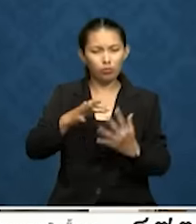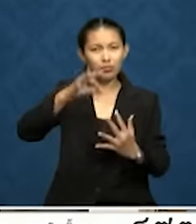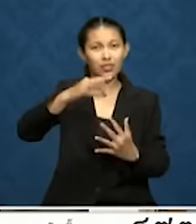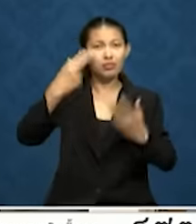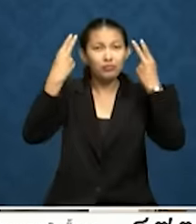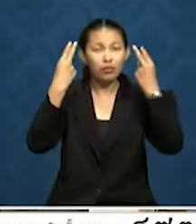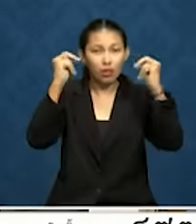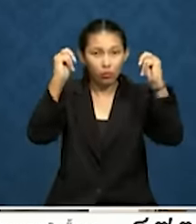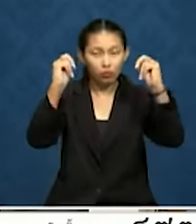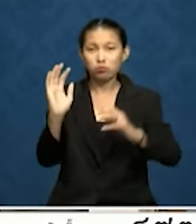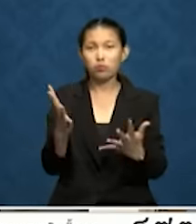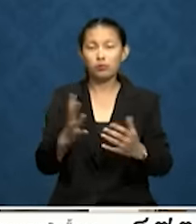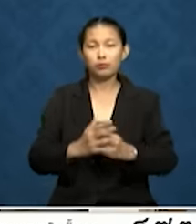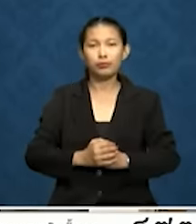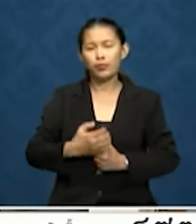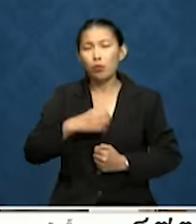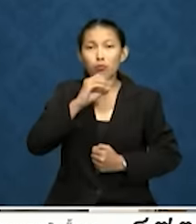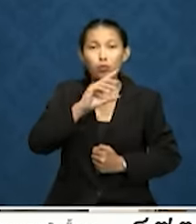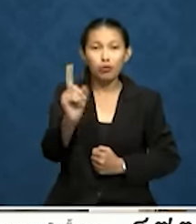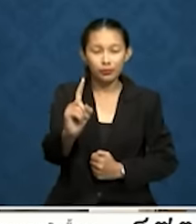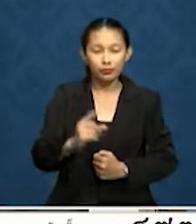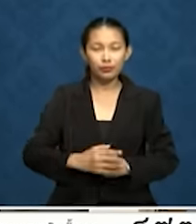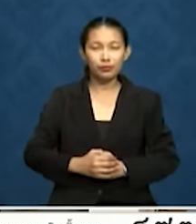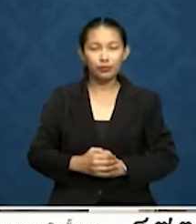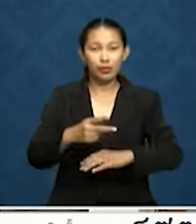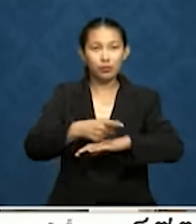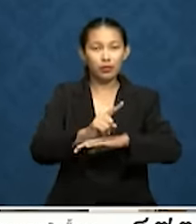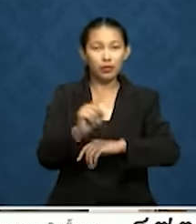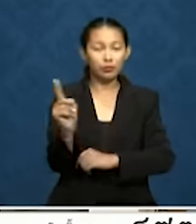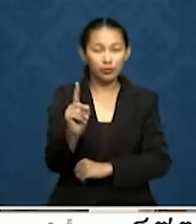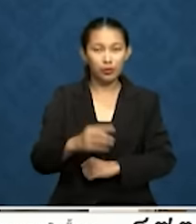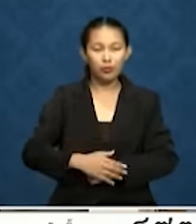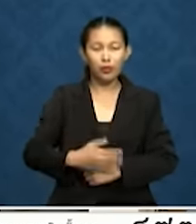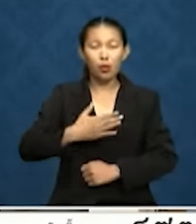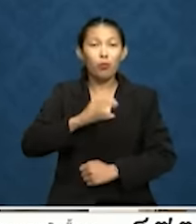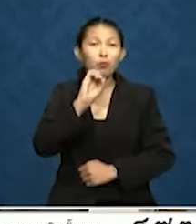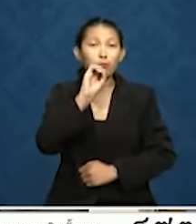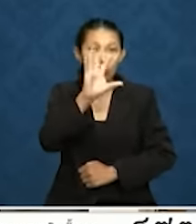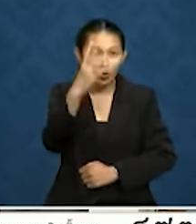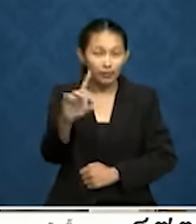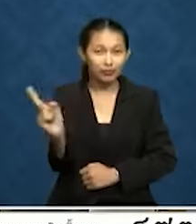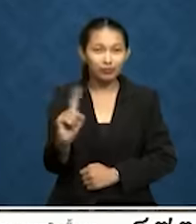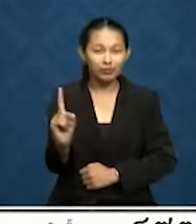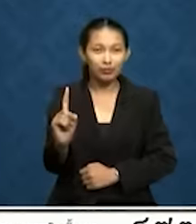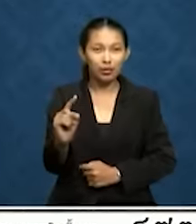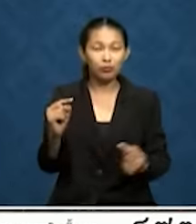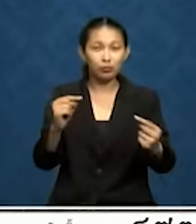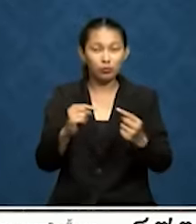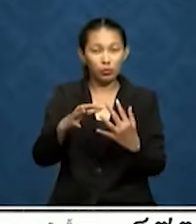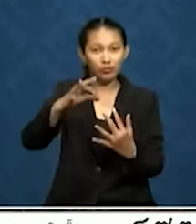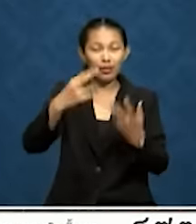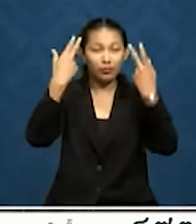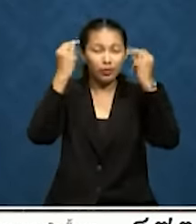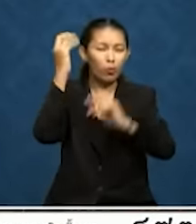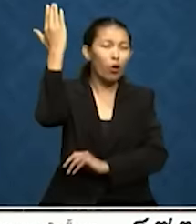กรัฐมนตรีพอจะบอกได้ไหม ท่านประธานครับ อยู่ในประเด็นนี้บ้าง อย่างที่ผมแจ้งไปแล้วนะครับว่าในการเลือกนายกรัฐมนตรีครั้งที่